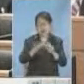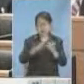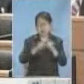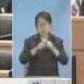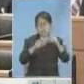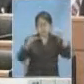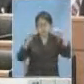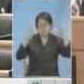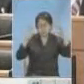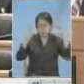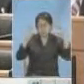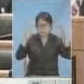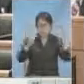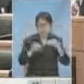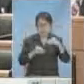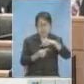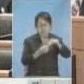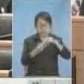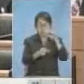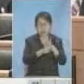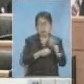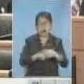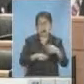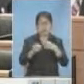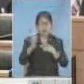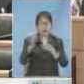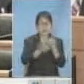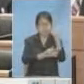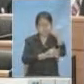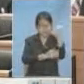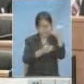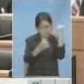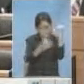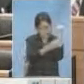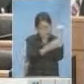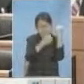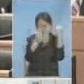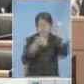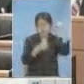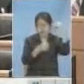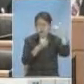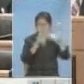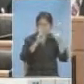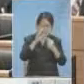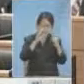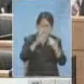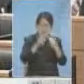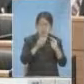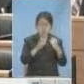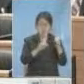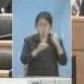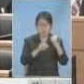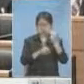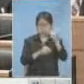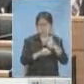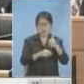กเป็นอย่างมากเขาขอให้เปลี่ยนหม้อแปลงขยายไฟฟ้าใหม่ขยายเปลี่ยนเป็นไฟสามเฟสใหม่อย่างนี้ก็ไม่ค่อยทำ